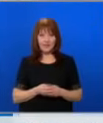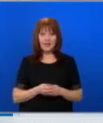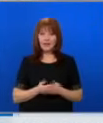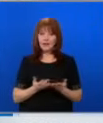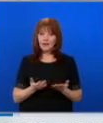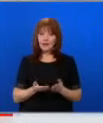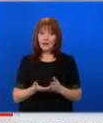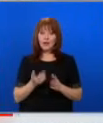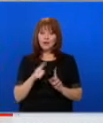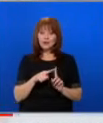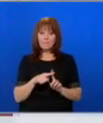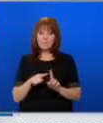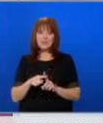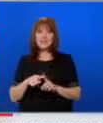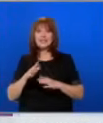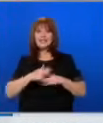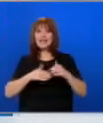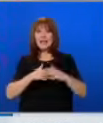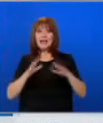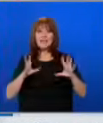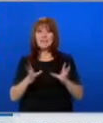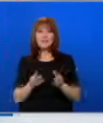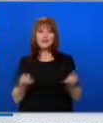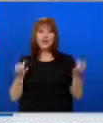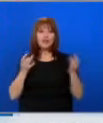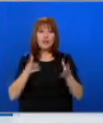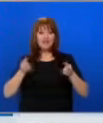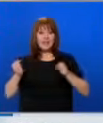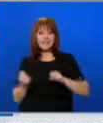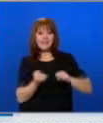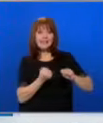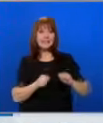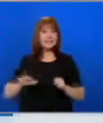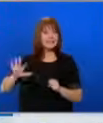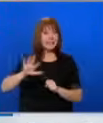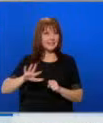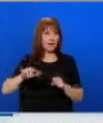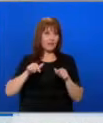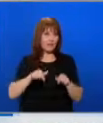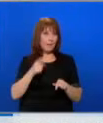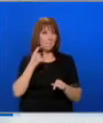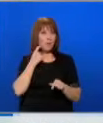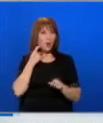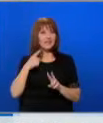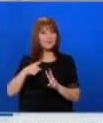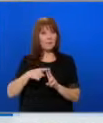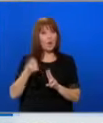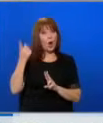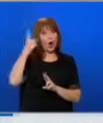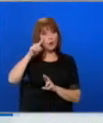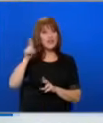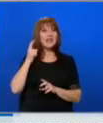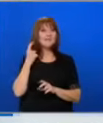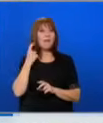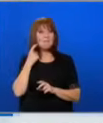И още нещо позитивно. Със сняг започна новия ски сезон. Да, от днес това става в Боровец и Пампорово, а от утре и в